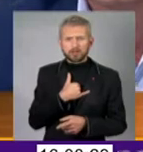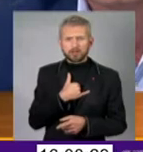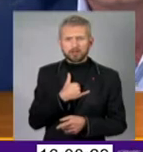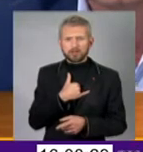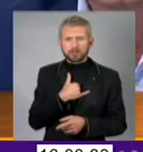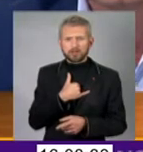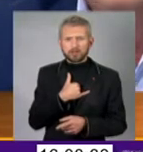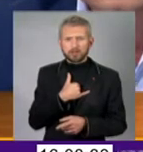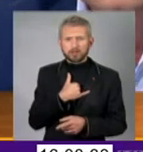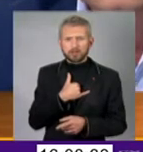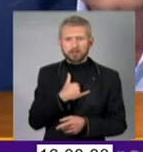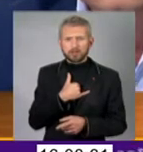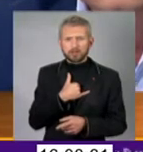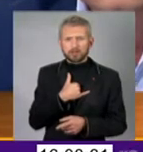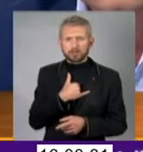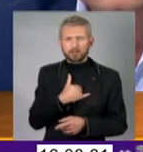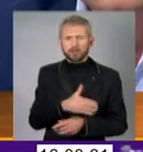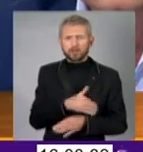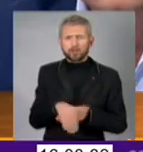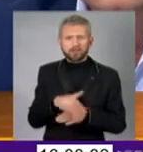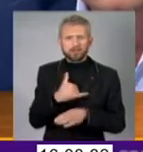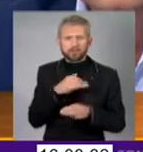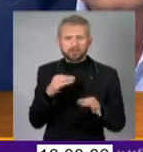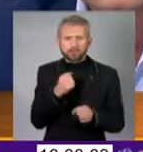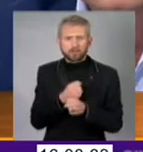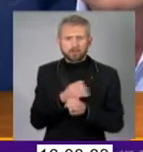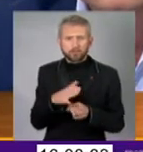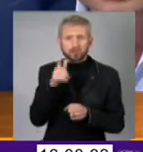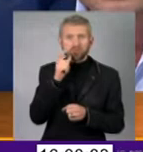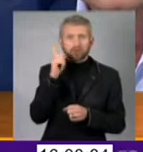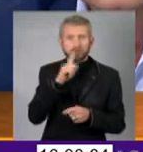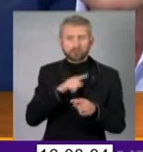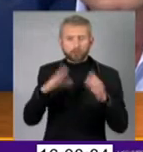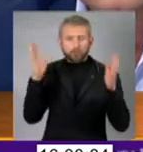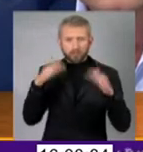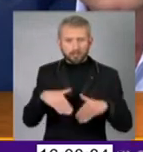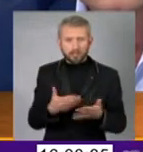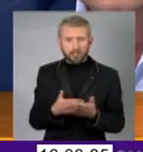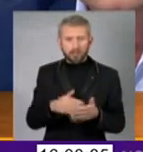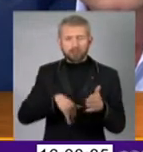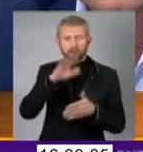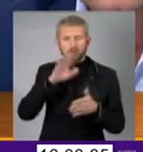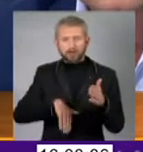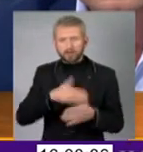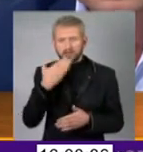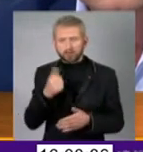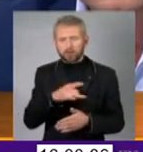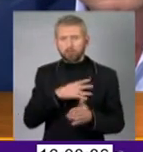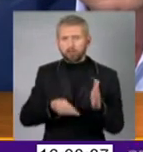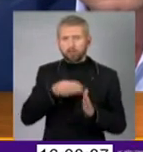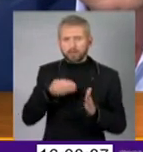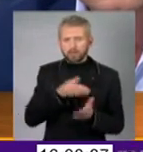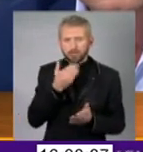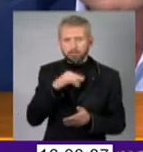мільйова 6. У нас тут нічого не робиться. Чердак скоро впаде. Покраски немає, поділки немає, окна